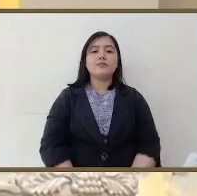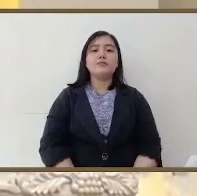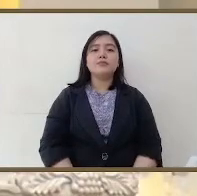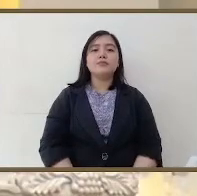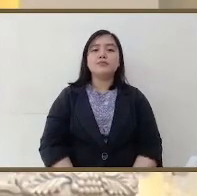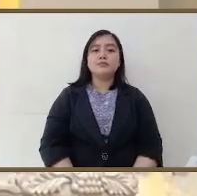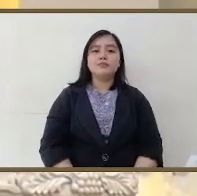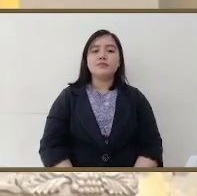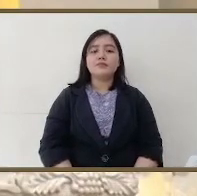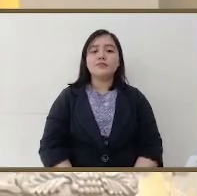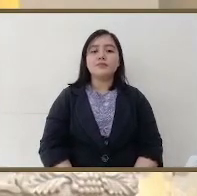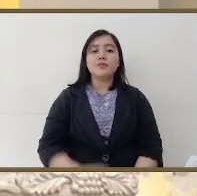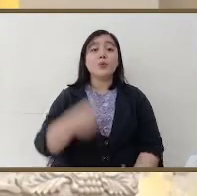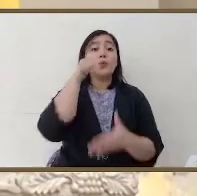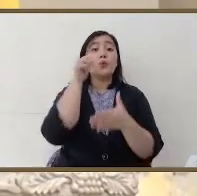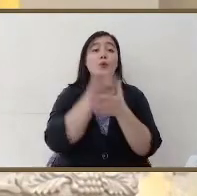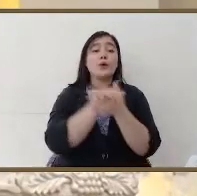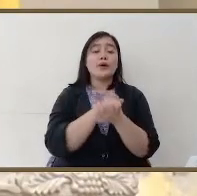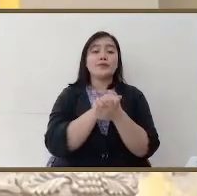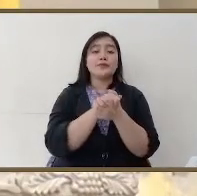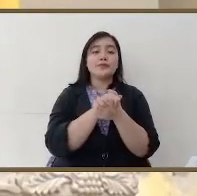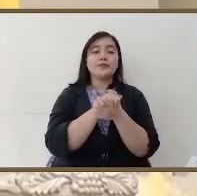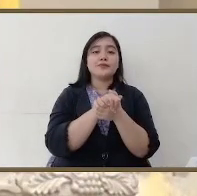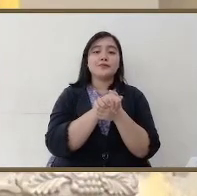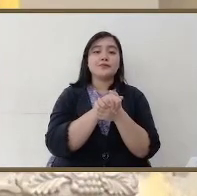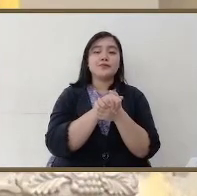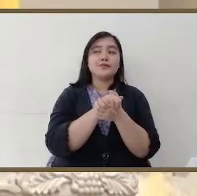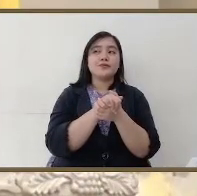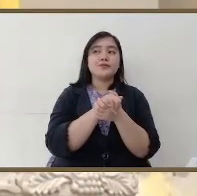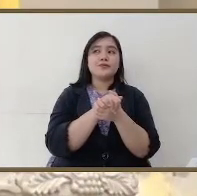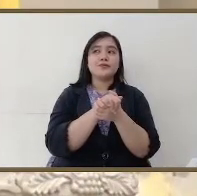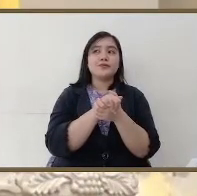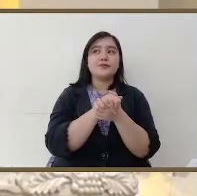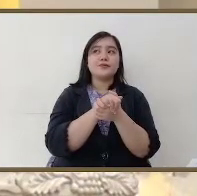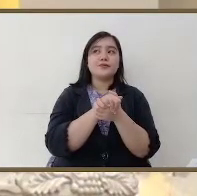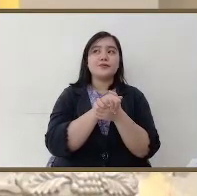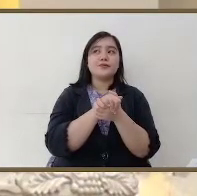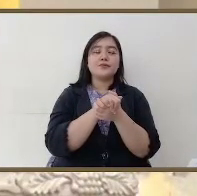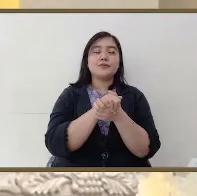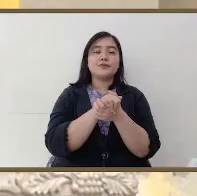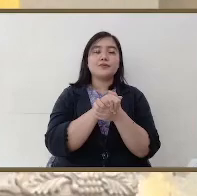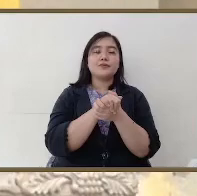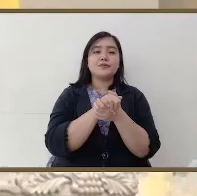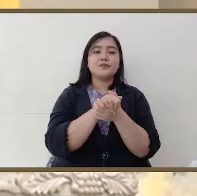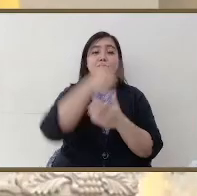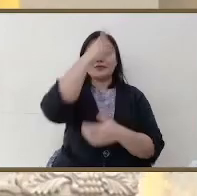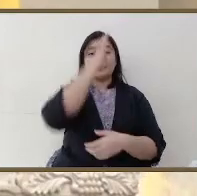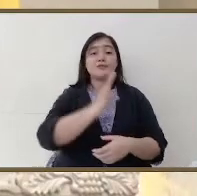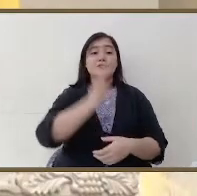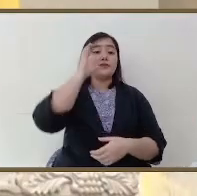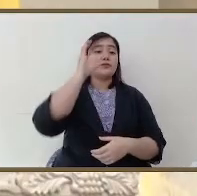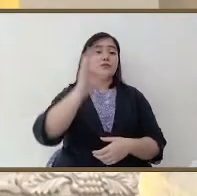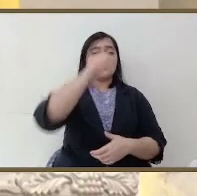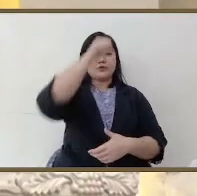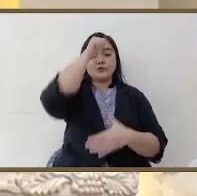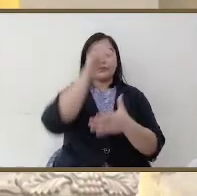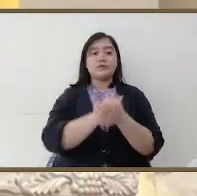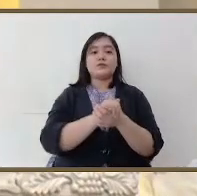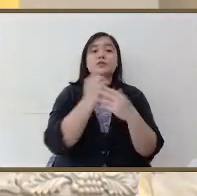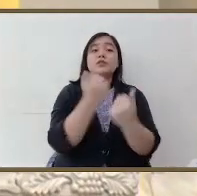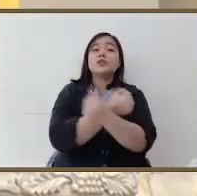Ang kailangan ng wife, sinabi ng Panginoon sa lalaki, love your wife. Even as Christ loved the